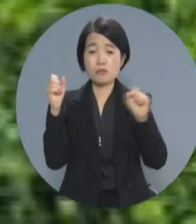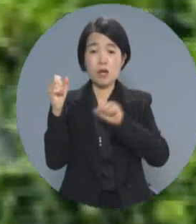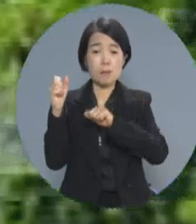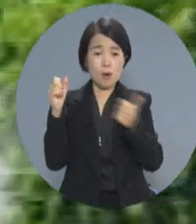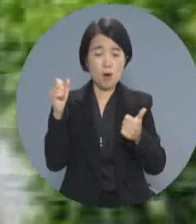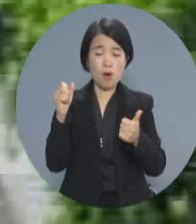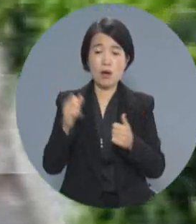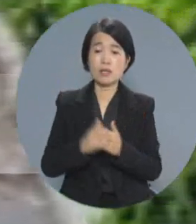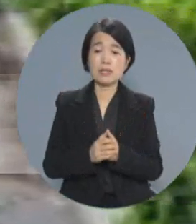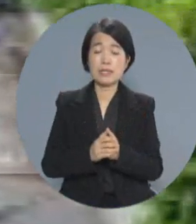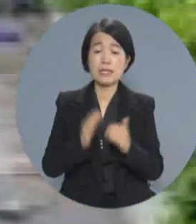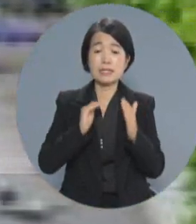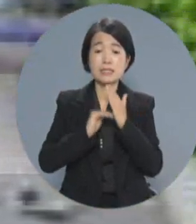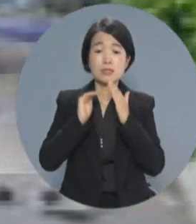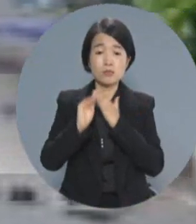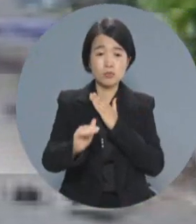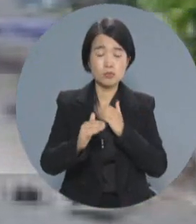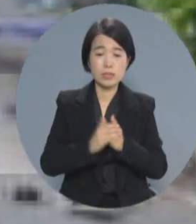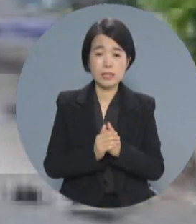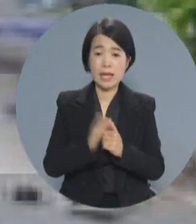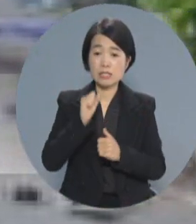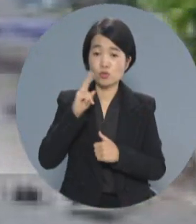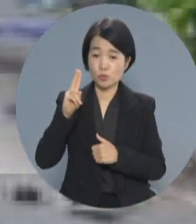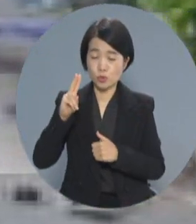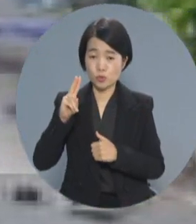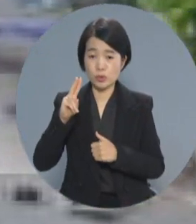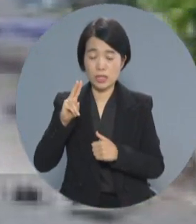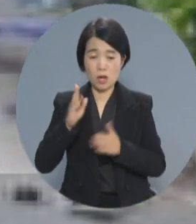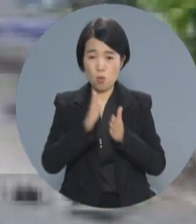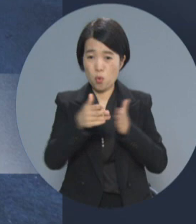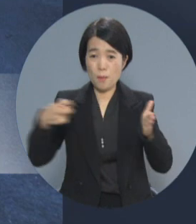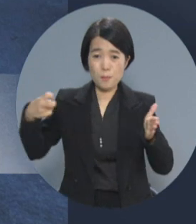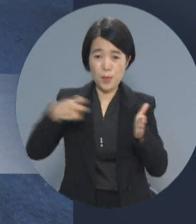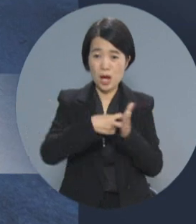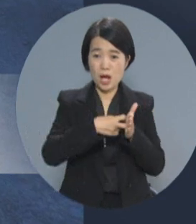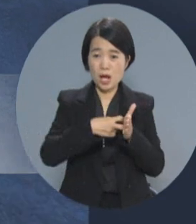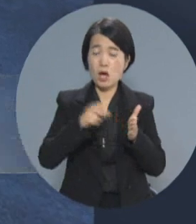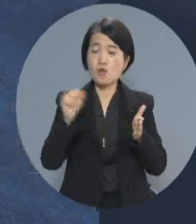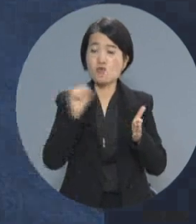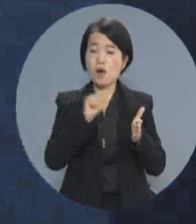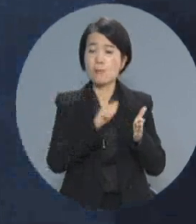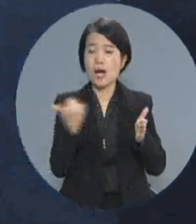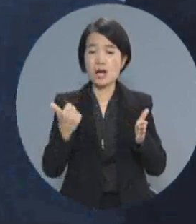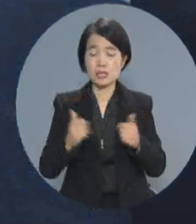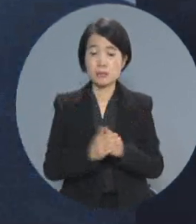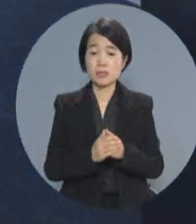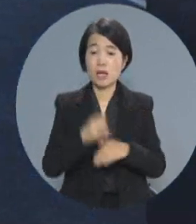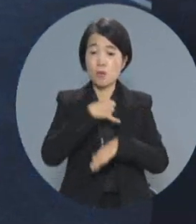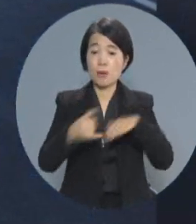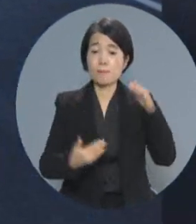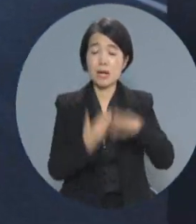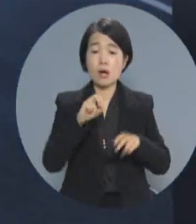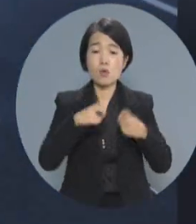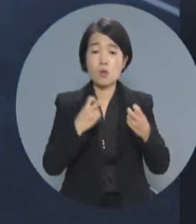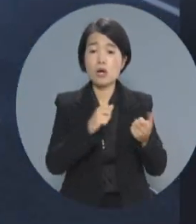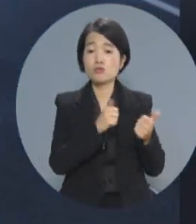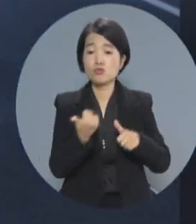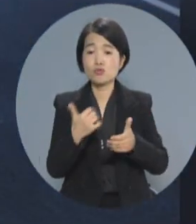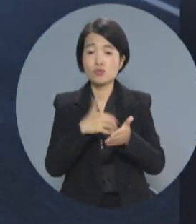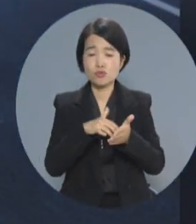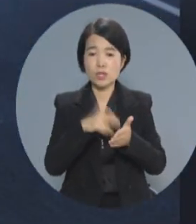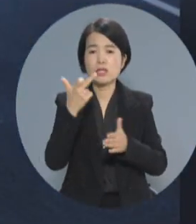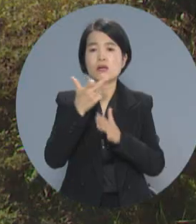뒤에는 SUV가 도로 옹벽에 충돌해 운전자가 사망했습니다. 최근 2년 동안 완도에서 발생한 교통사고